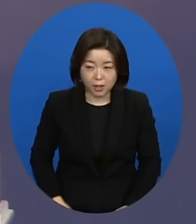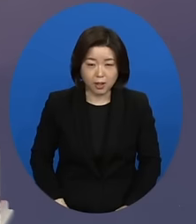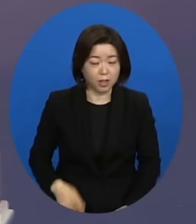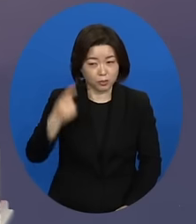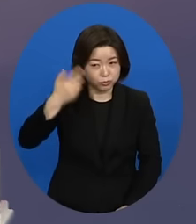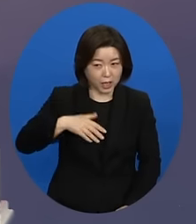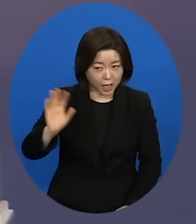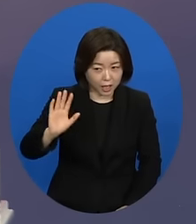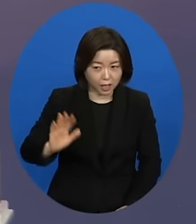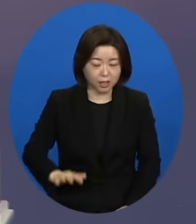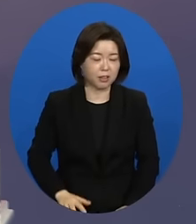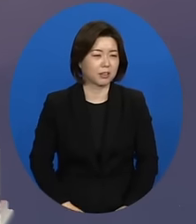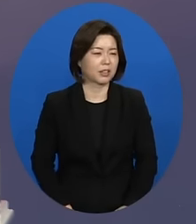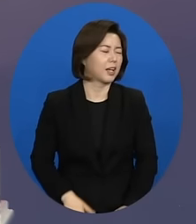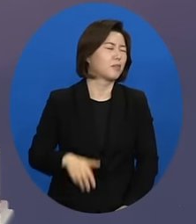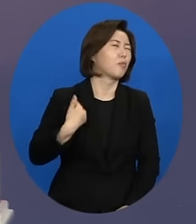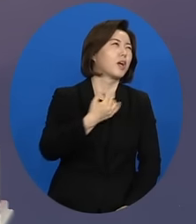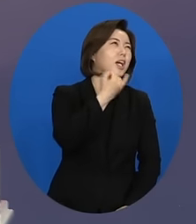어차피 하라는 대로 할 거니까요.